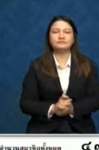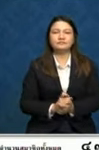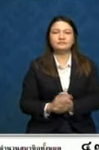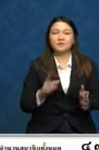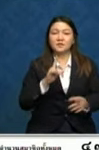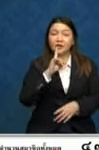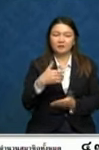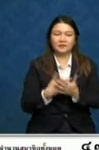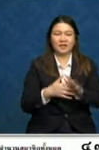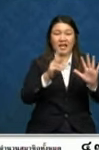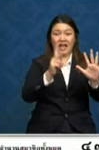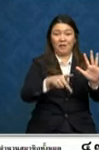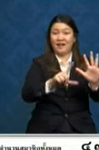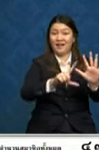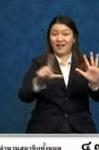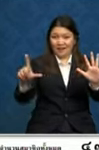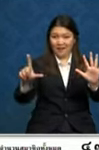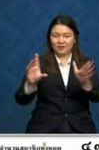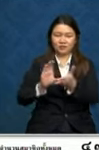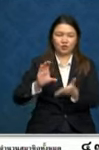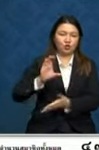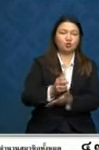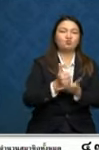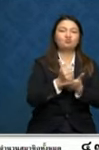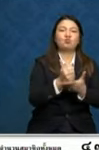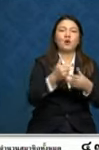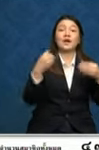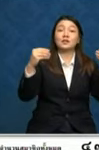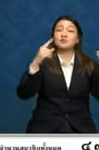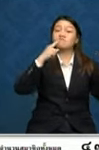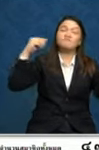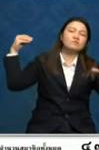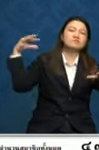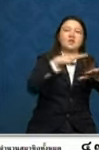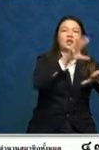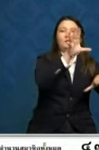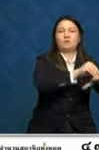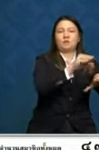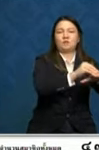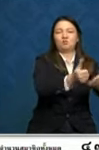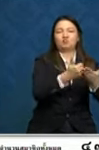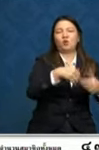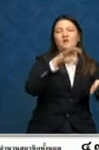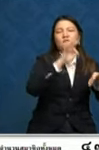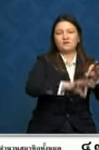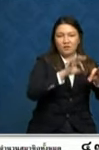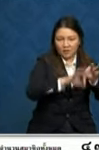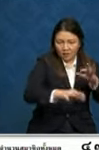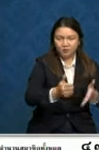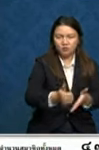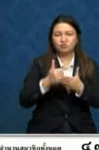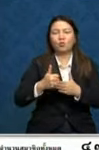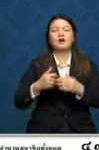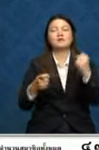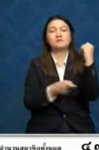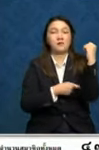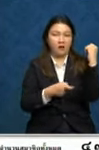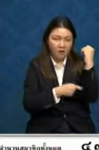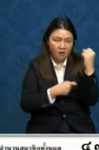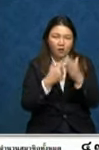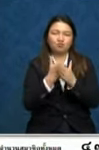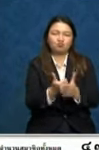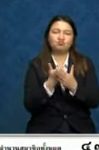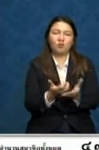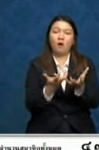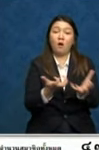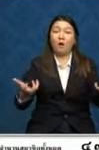าเงิน 5,000 ล้านเนี่ยไปช่วยทำบาดาลโซลาร์เซลล์นะครับไปช่วยราคายางไปช่วยสินค้าการเกษ